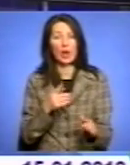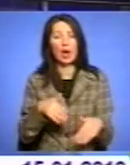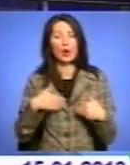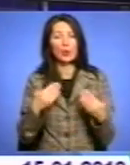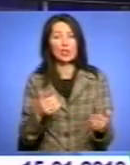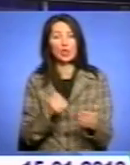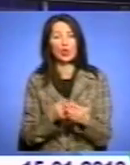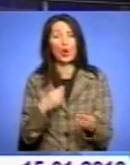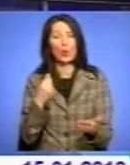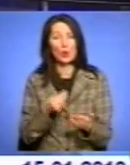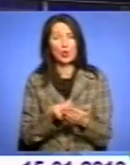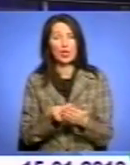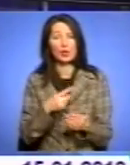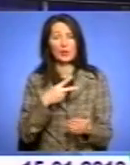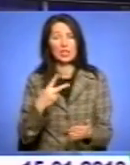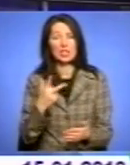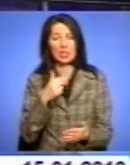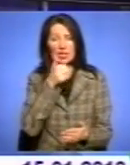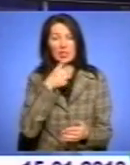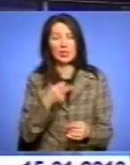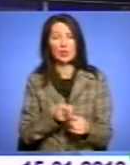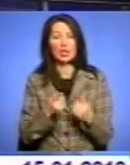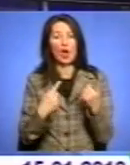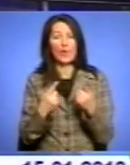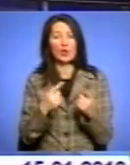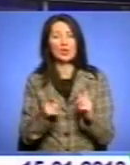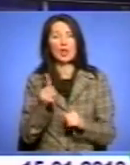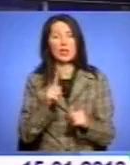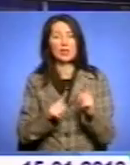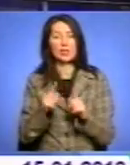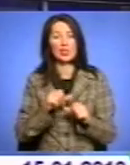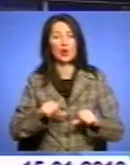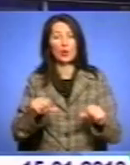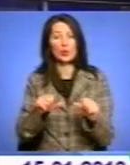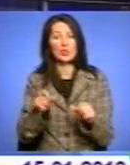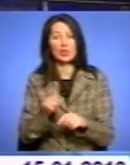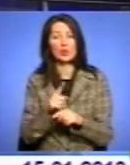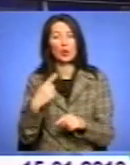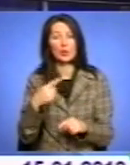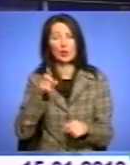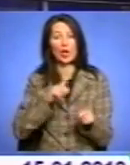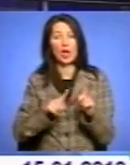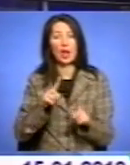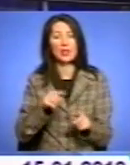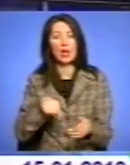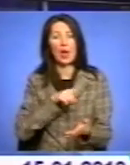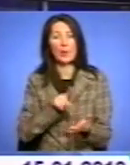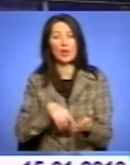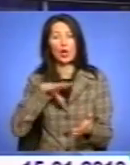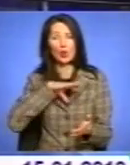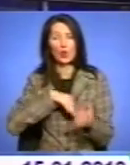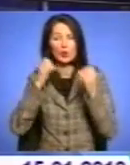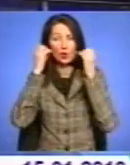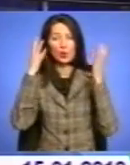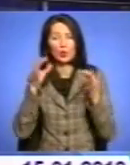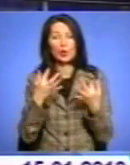пропозиції до бюджету 2013, про це йшлося на засіданні комісії Тернопільської обласної ради з питань духовності, культури, свободи